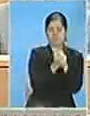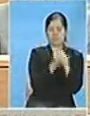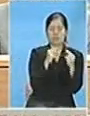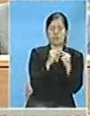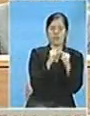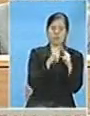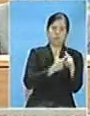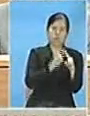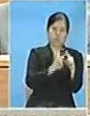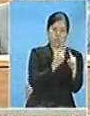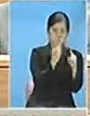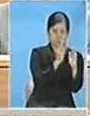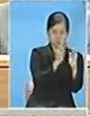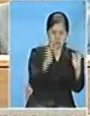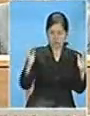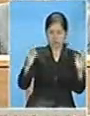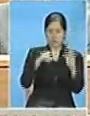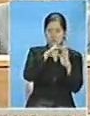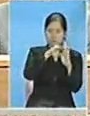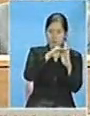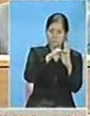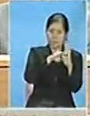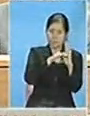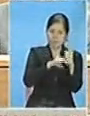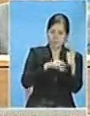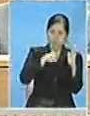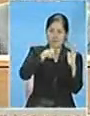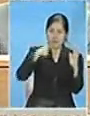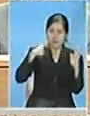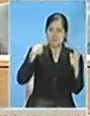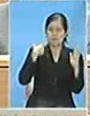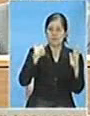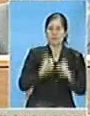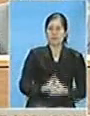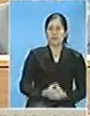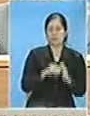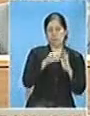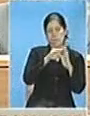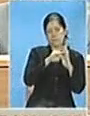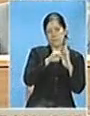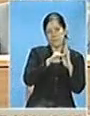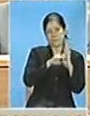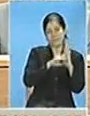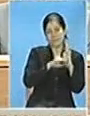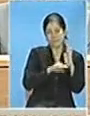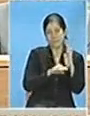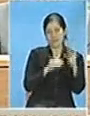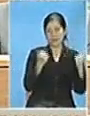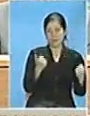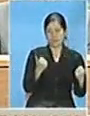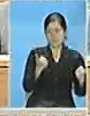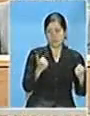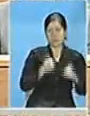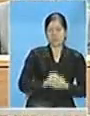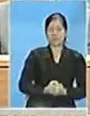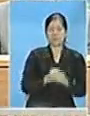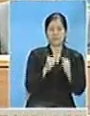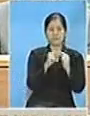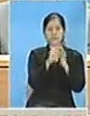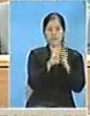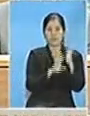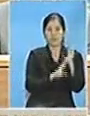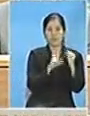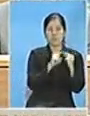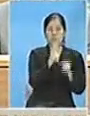ดือนปี38ลดลงมาเหลือ1อาทิตย์หลังจากนั้นลดลงมาเรื่อยๆปัจจุบันนี้ด้วยระบบปิดล้อมของก